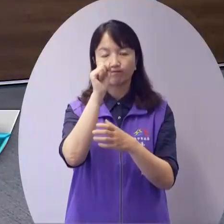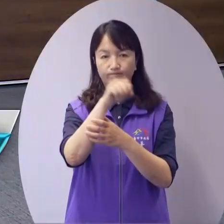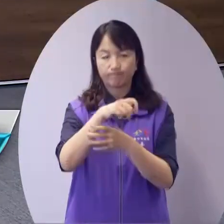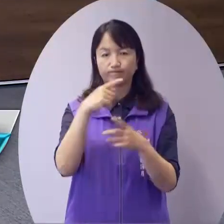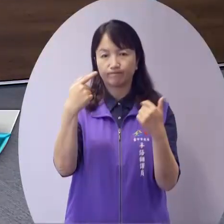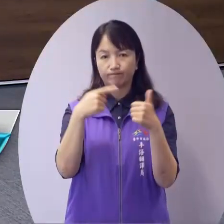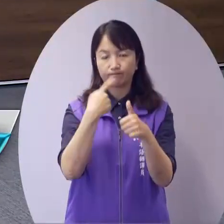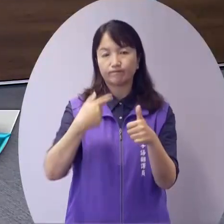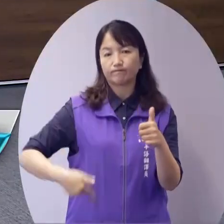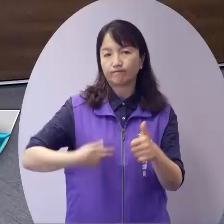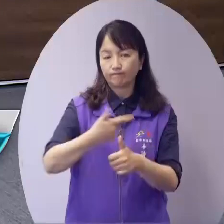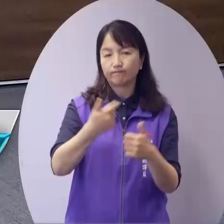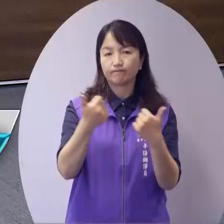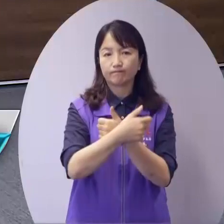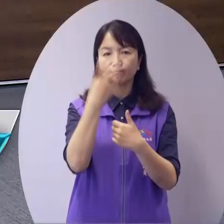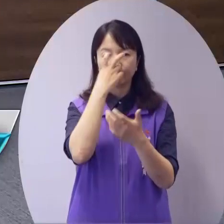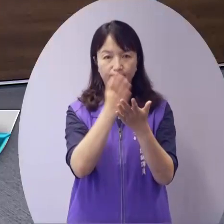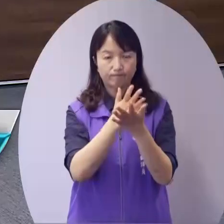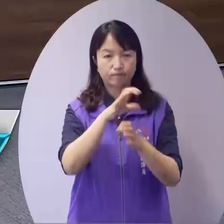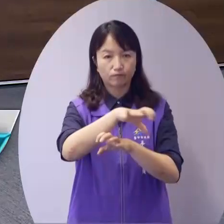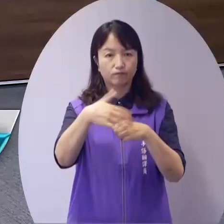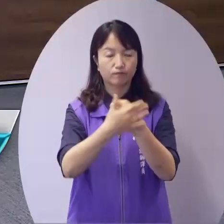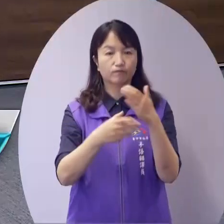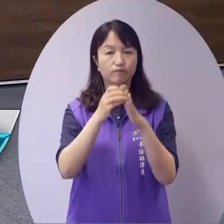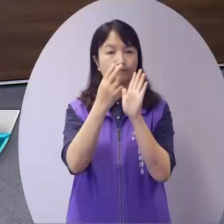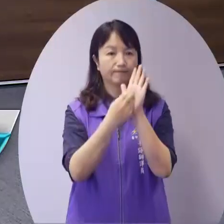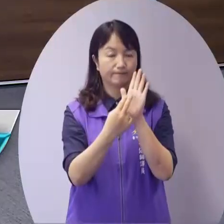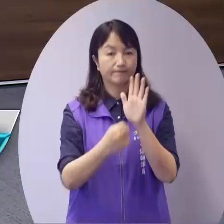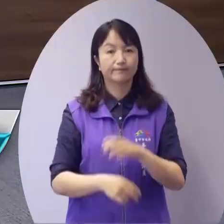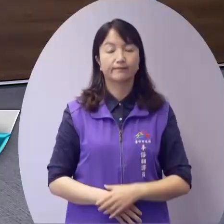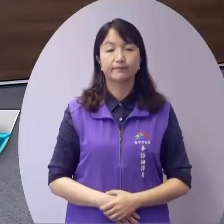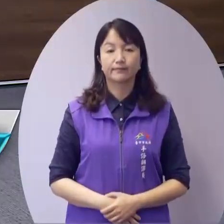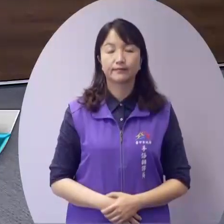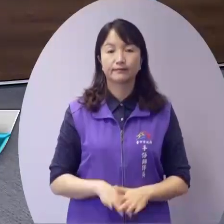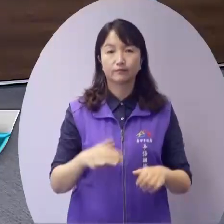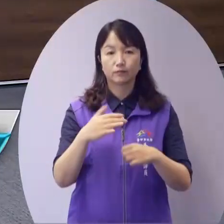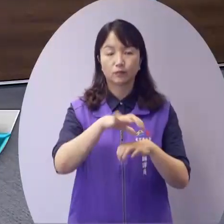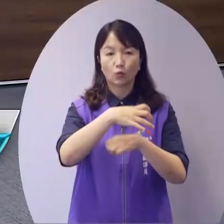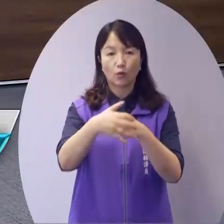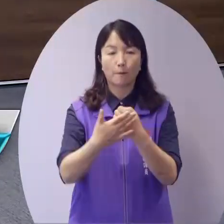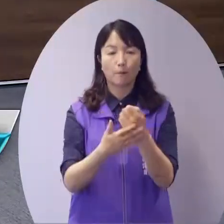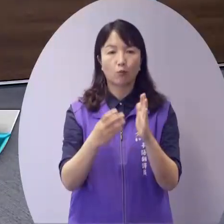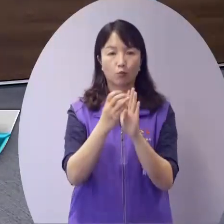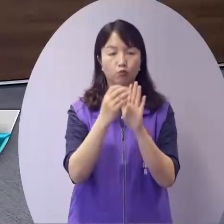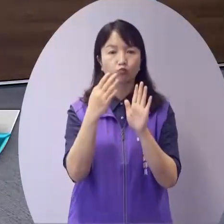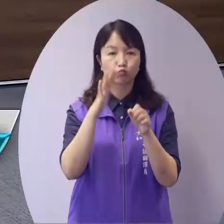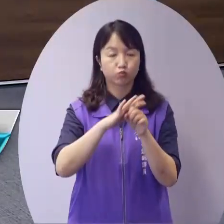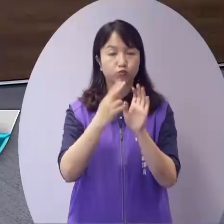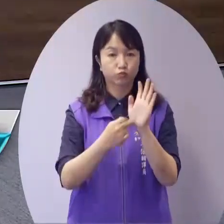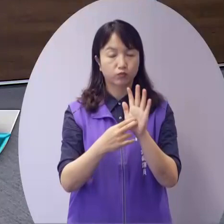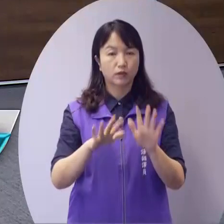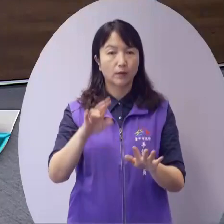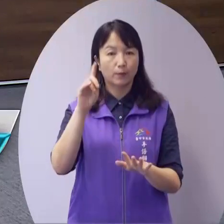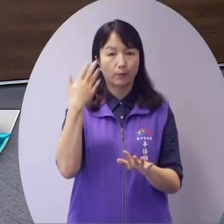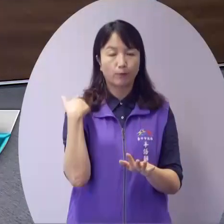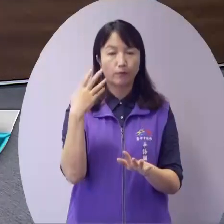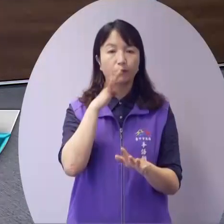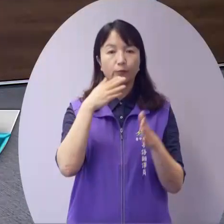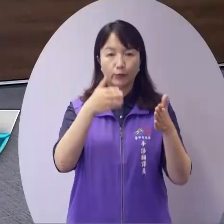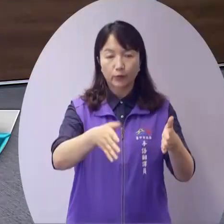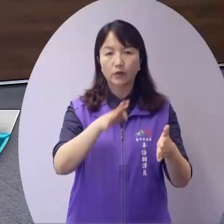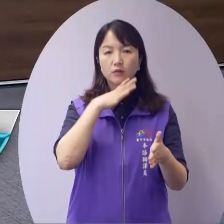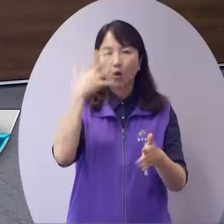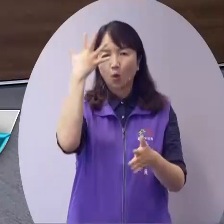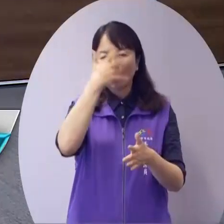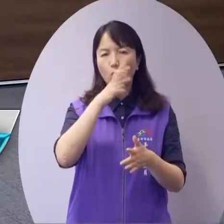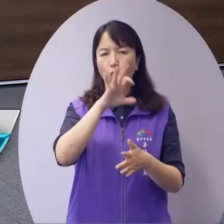垫付，敬请审议，请环保局说明。 环保局补充报告，那这个部分是过去我们在针对这些